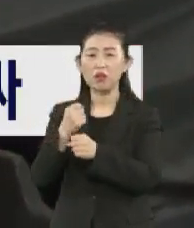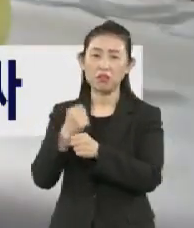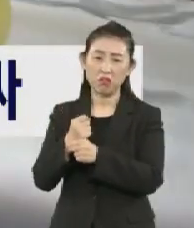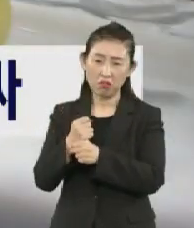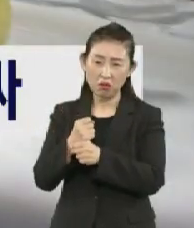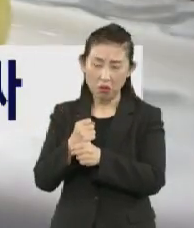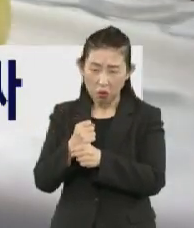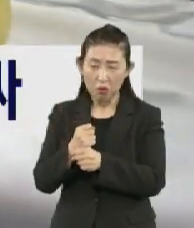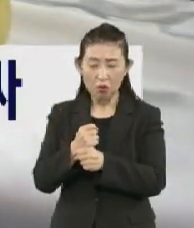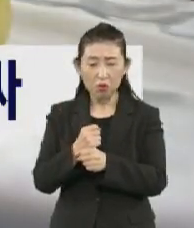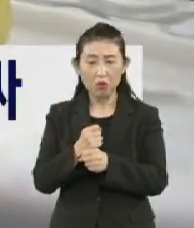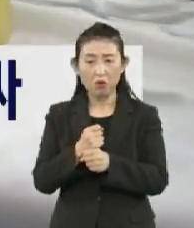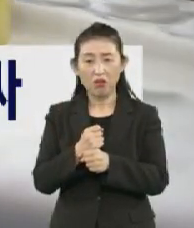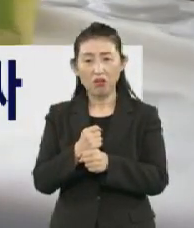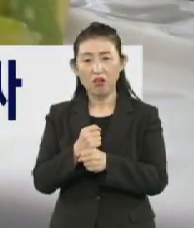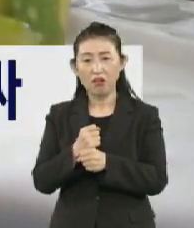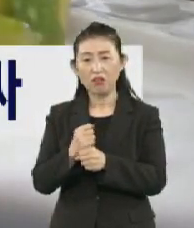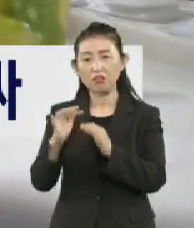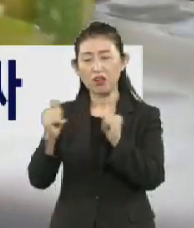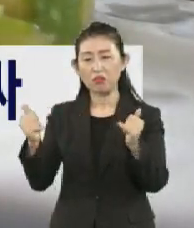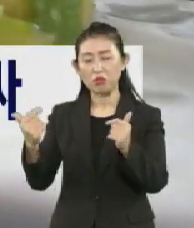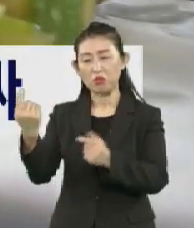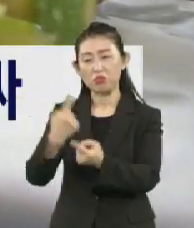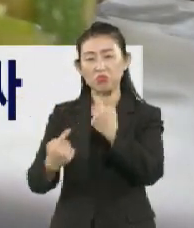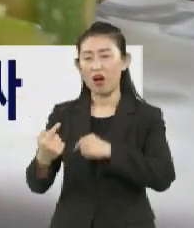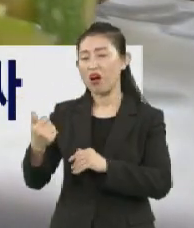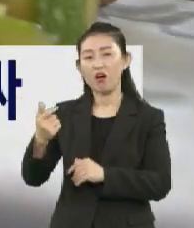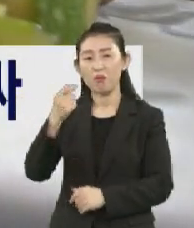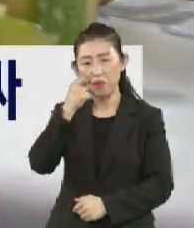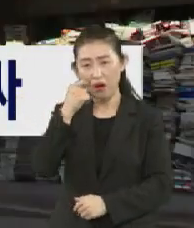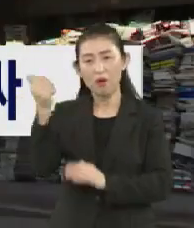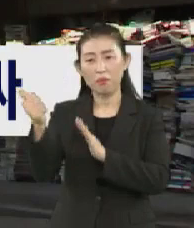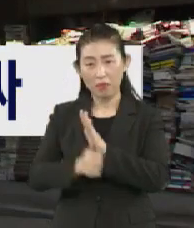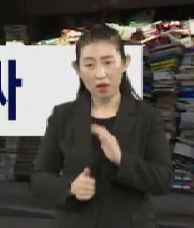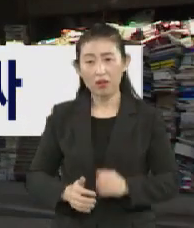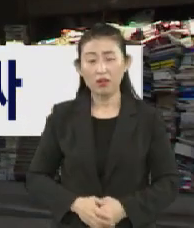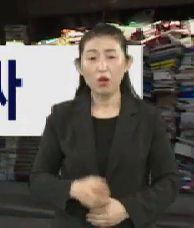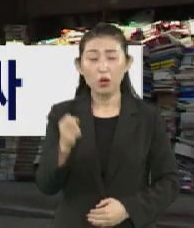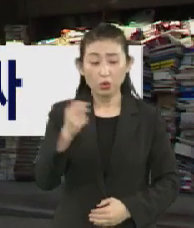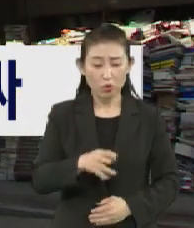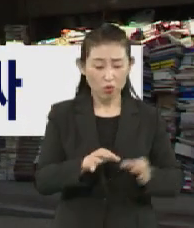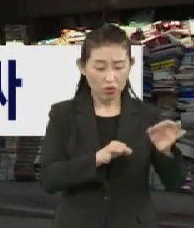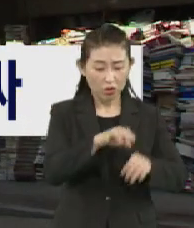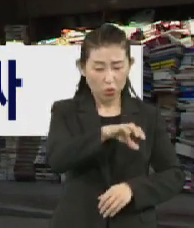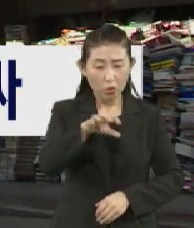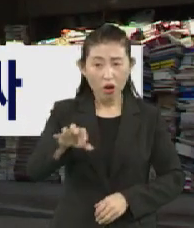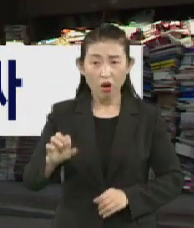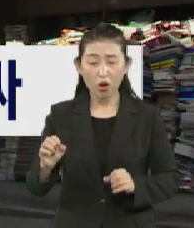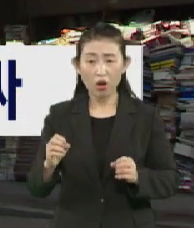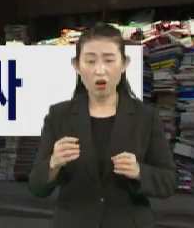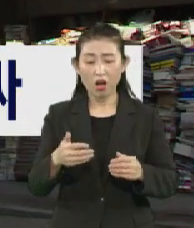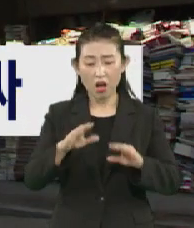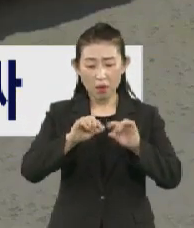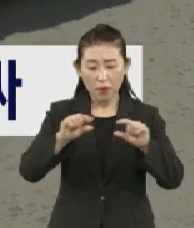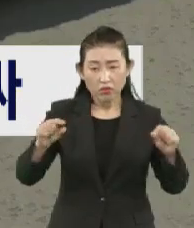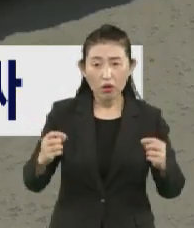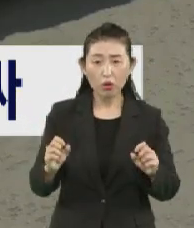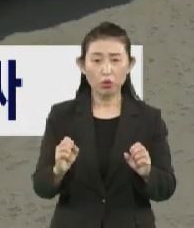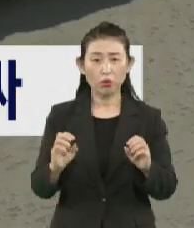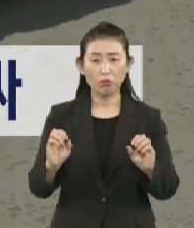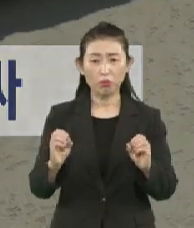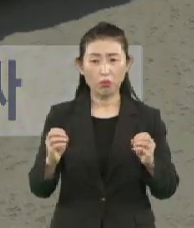되면서 단골 확보에 실패했습니다. 업소 간의 경쟁으로 메뉴가 중복되는가 하면 정부 지원으로